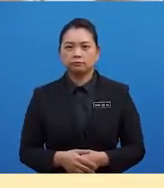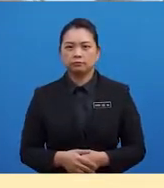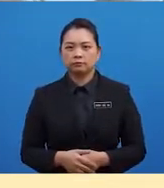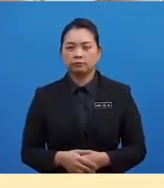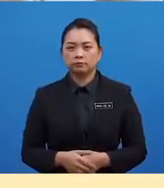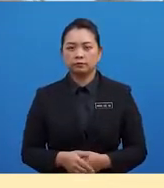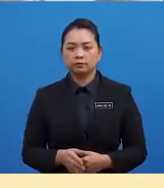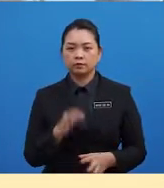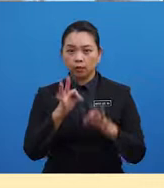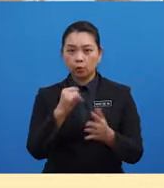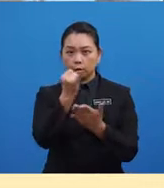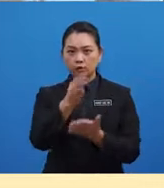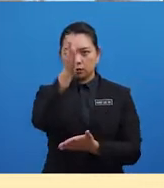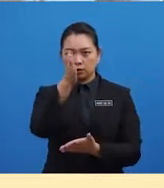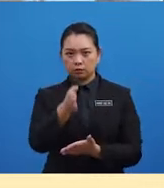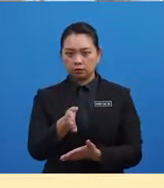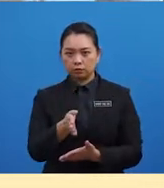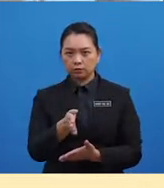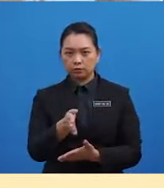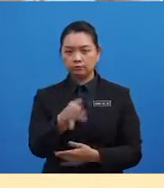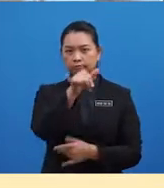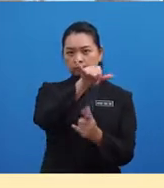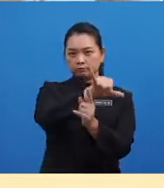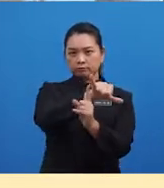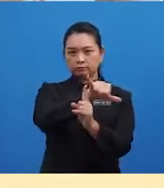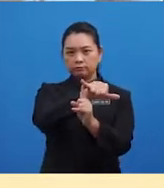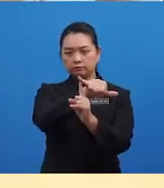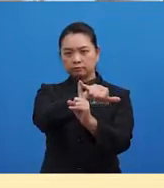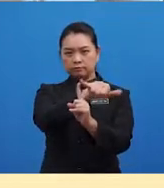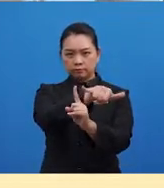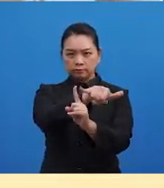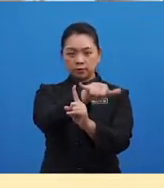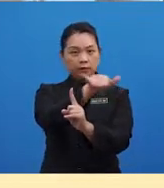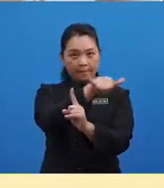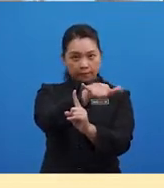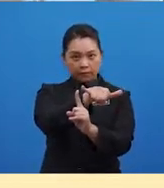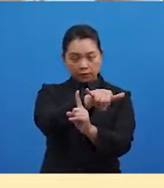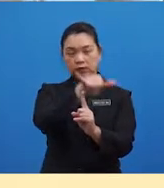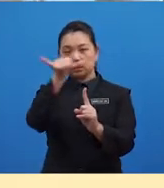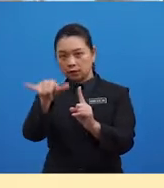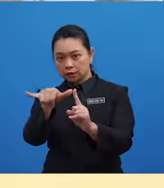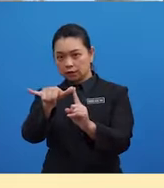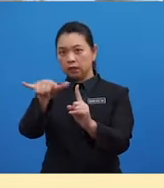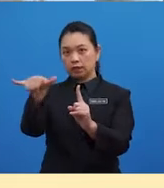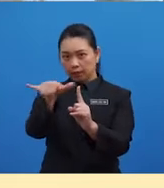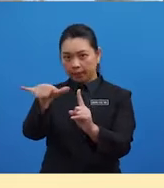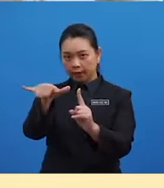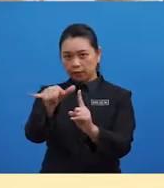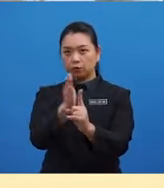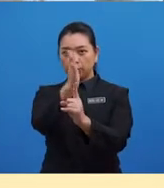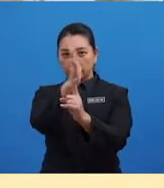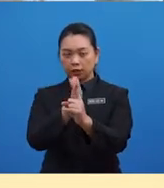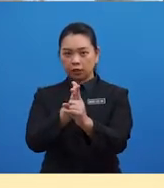tengah, kedua-dua bahagian adalah sama badan. Garis di tengah ini dikatakan sebagai paksi